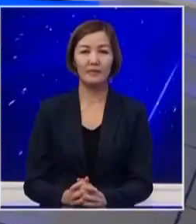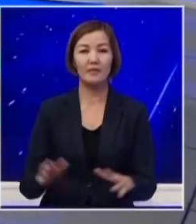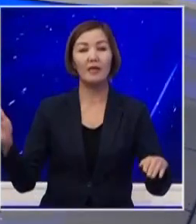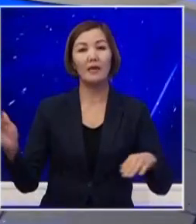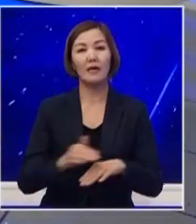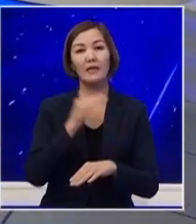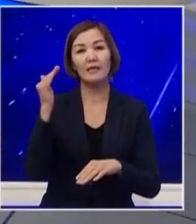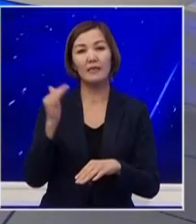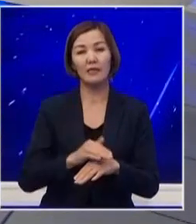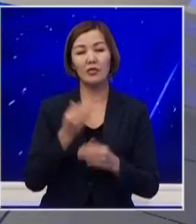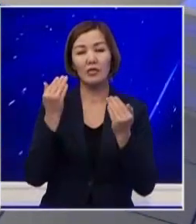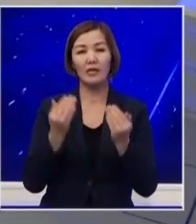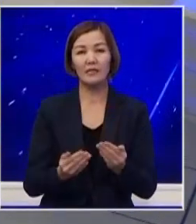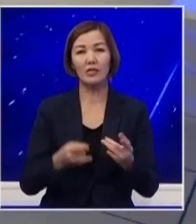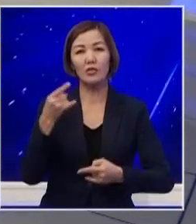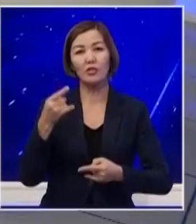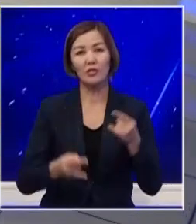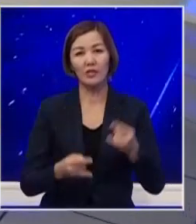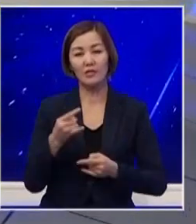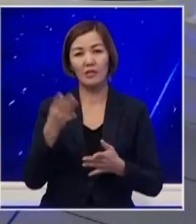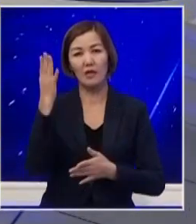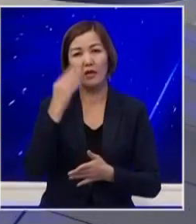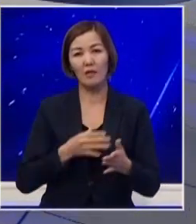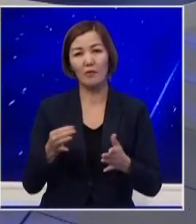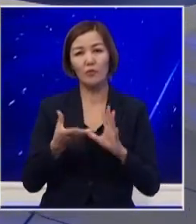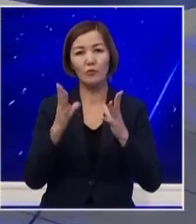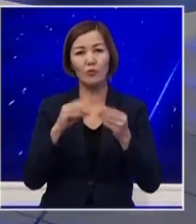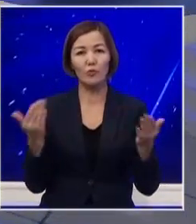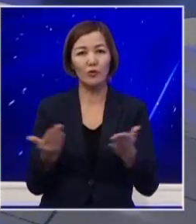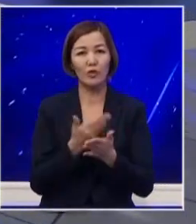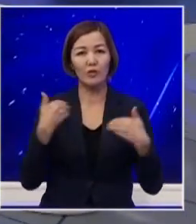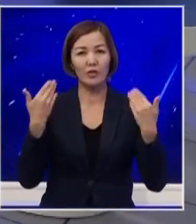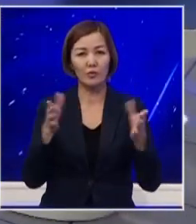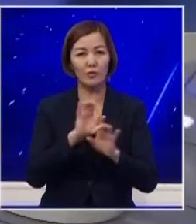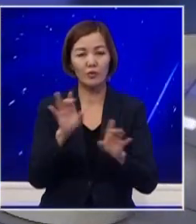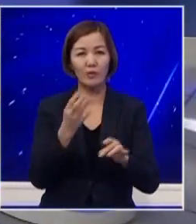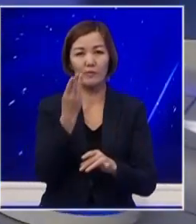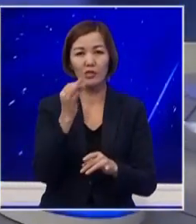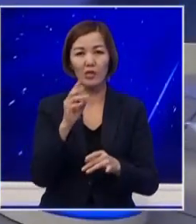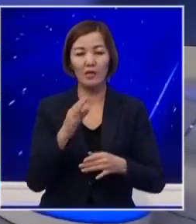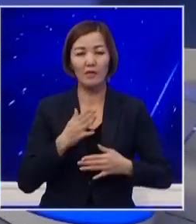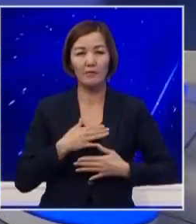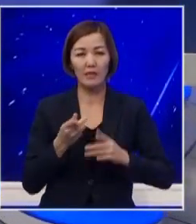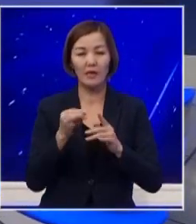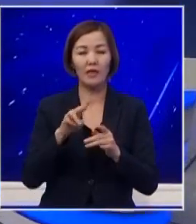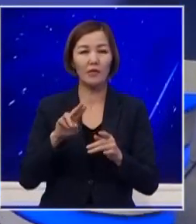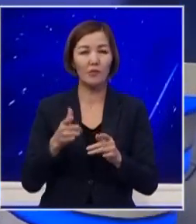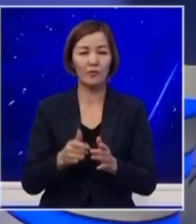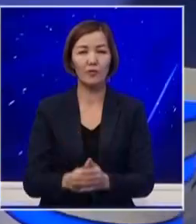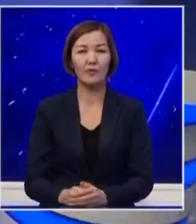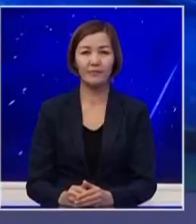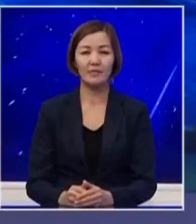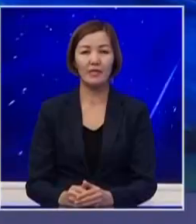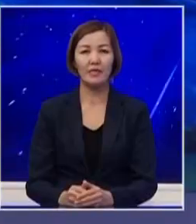Қайырлы кеш, қадірменді көрмен, Жетісу арнасы телеэфирінде Алматы облысының қорытынды жаңалықтары. Студияда мен Шалқар Нұрмұхамбет, сурдодрамада Айгүл